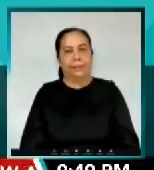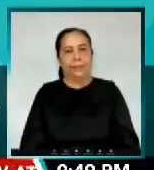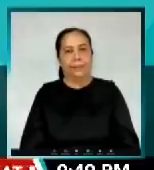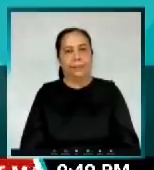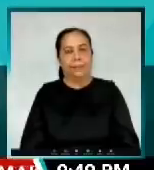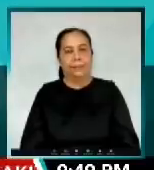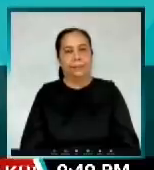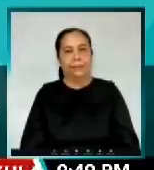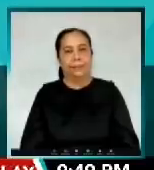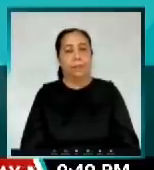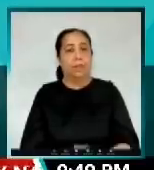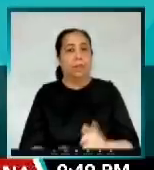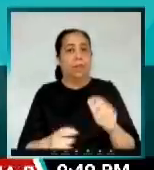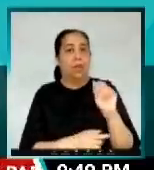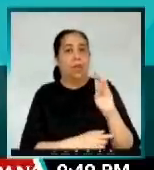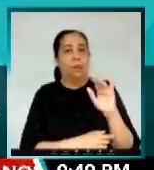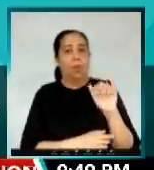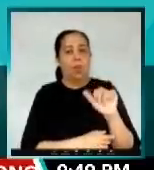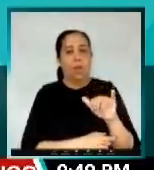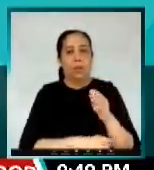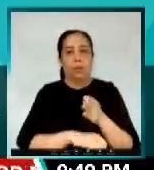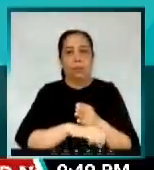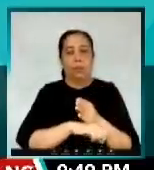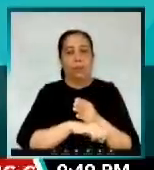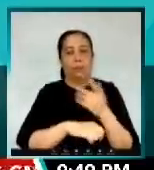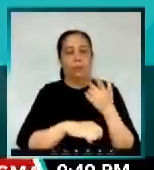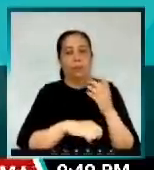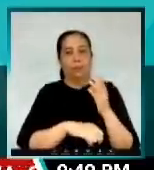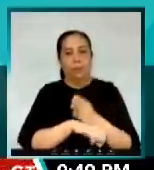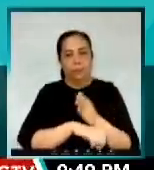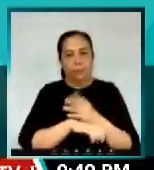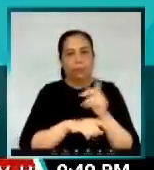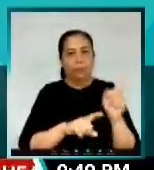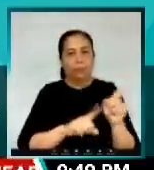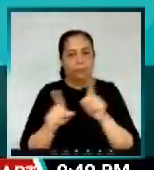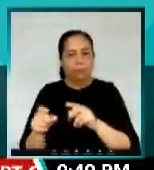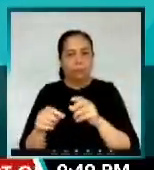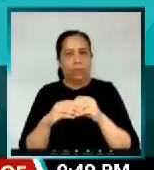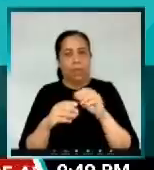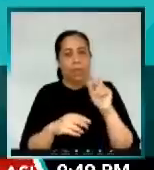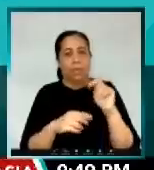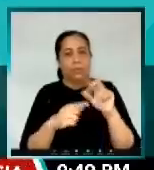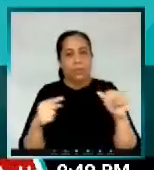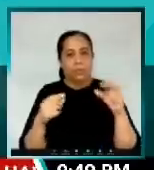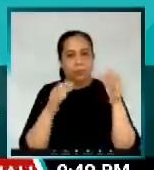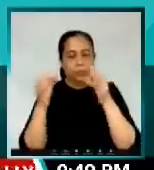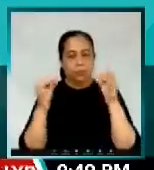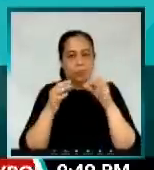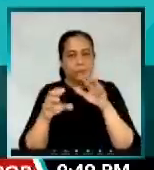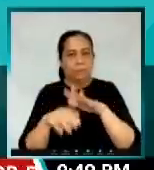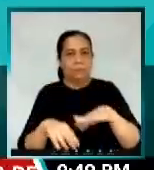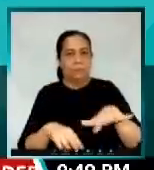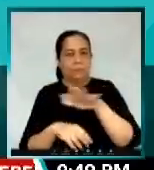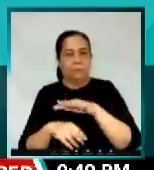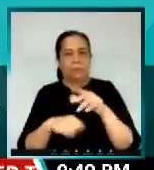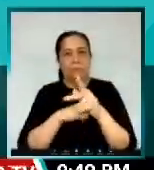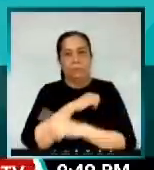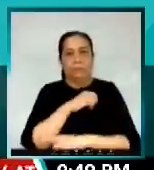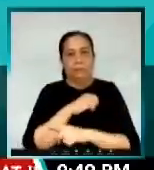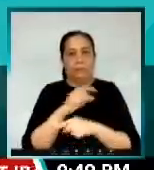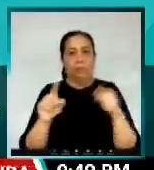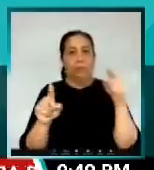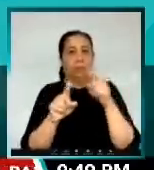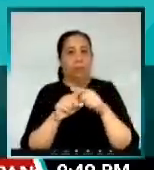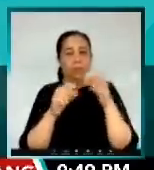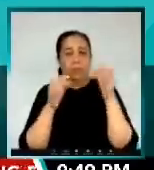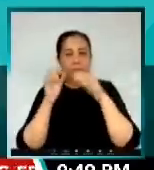Sa Abukay, Bataan naman, inaresto ang dalawang tulak umano ng droga sa anti-drug operation sa probinsya. Target ng operasyon ng nasa drug watchlist